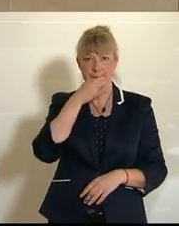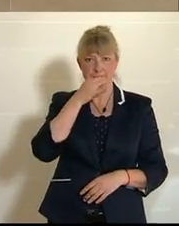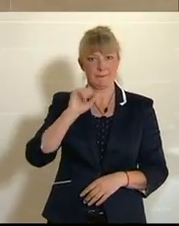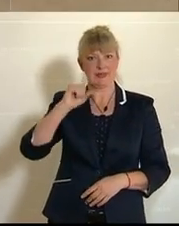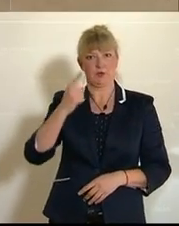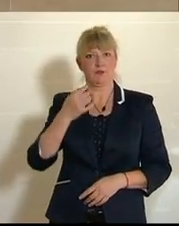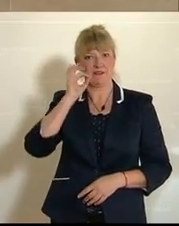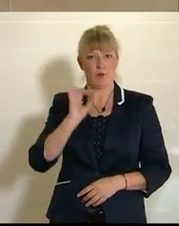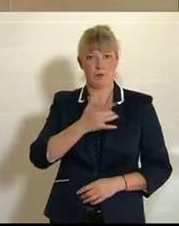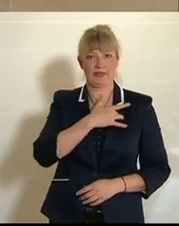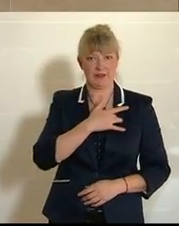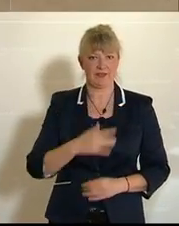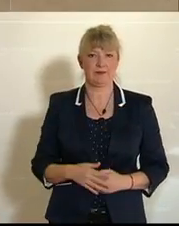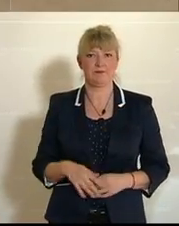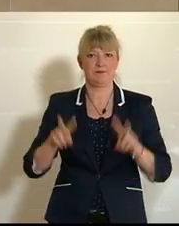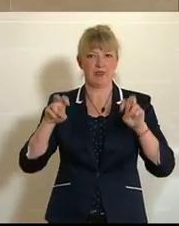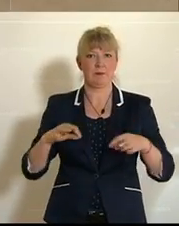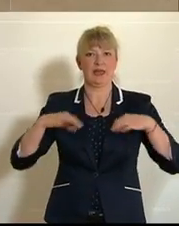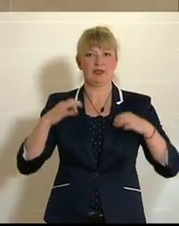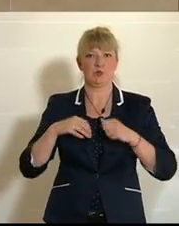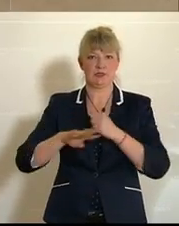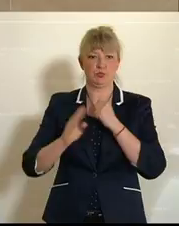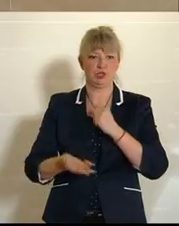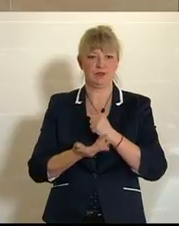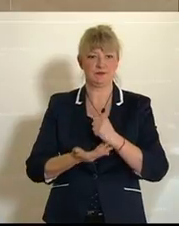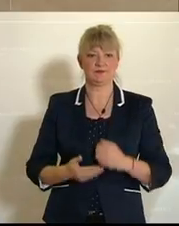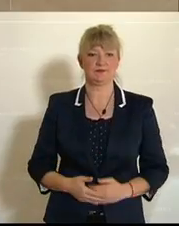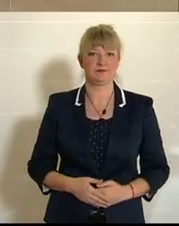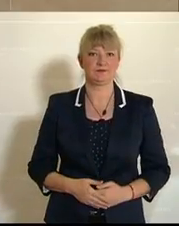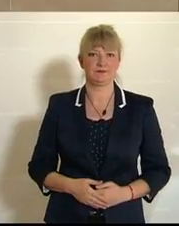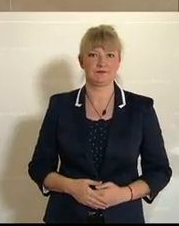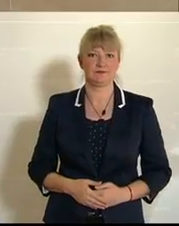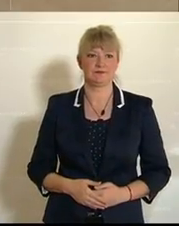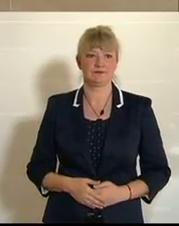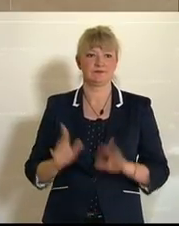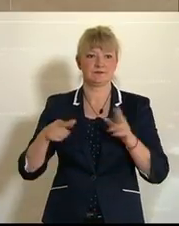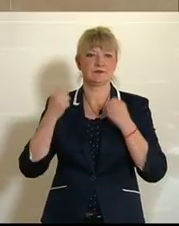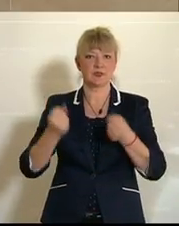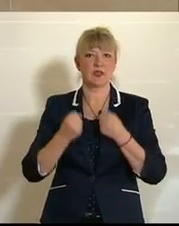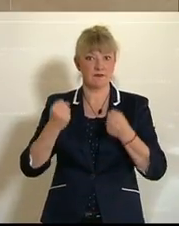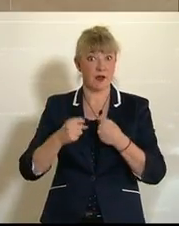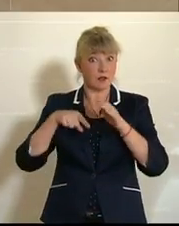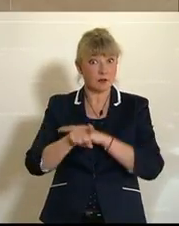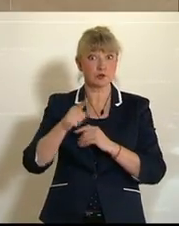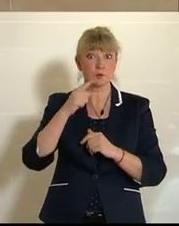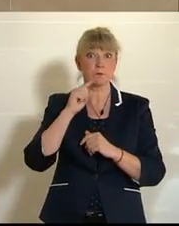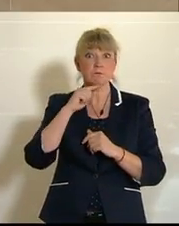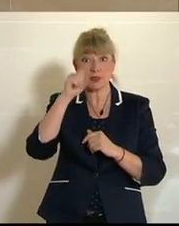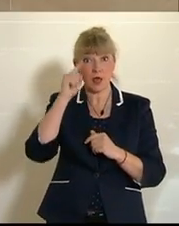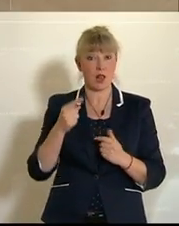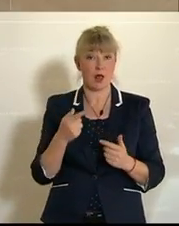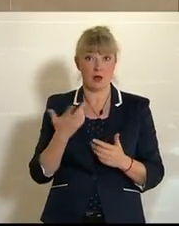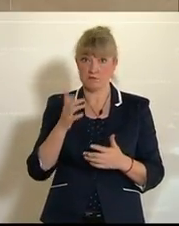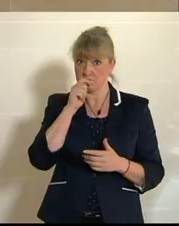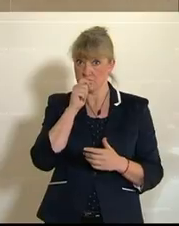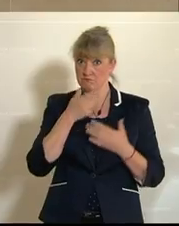Frauen betreffen, zum Thema Gesundheitsbudget. Gewalt in den Spitälern, ein Tabuthema. Hier vermissen